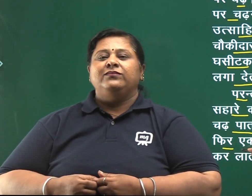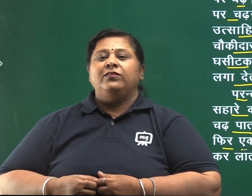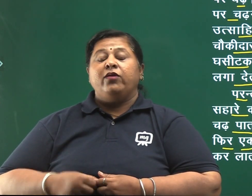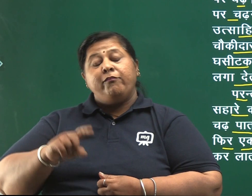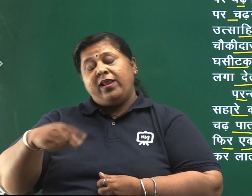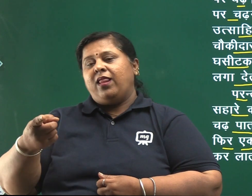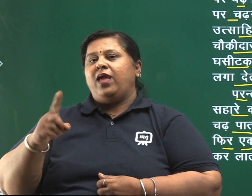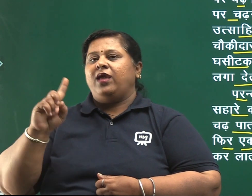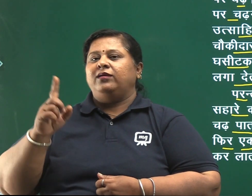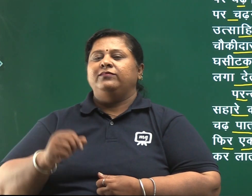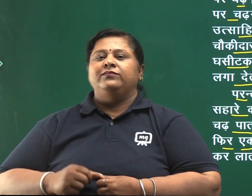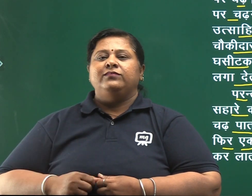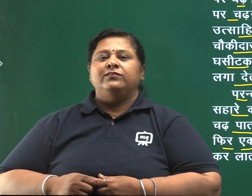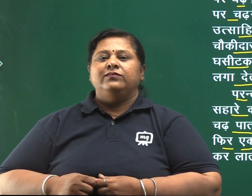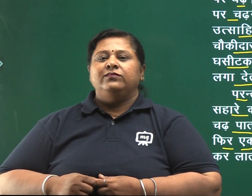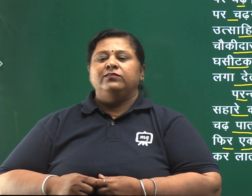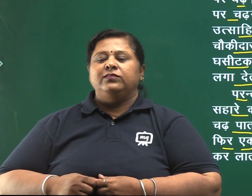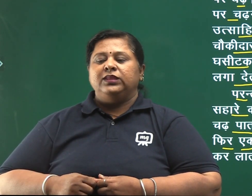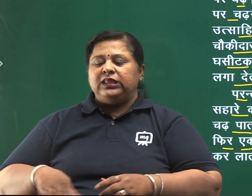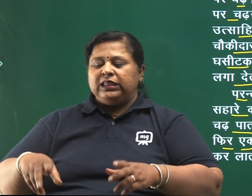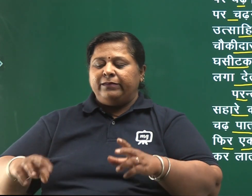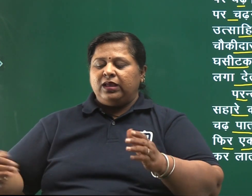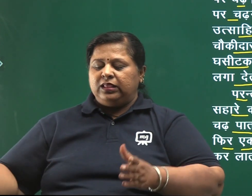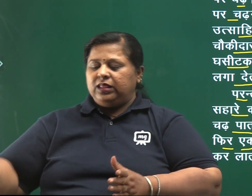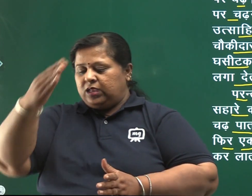फिर एक तिपाई सीढ़ी